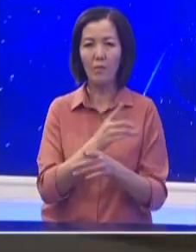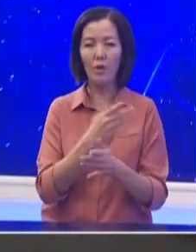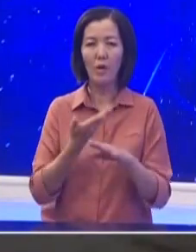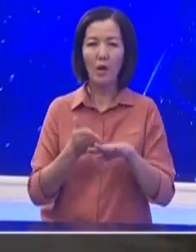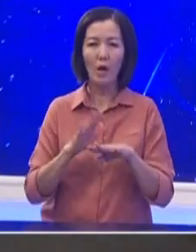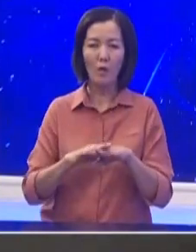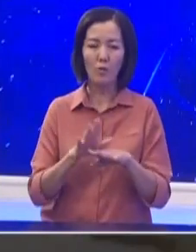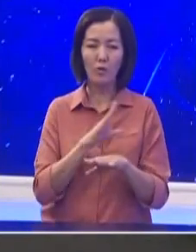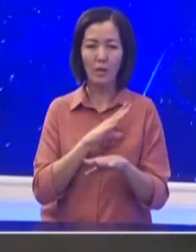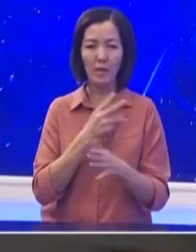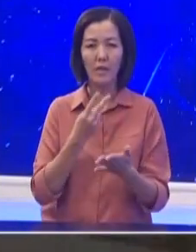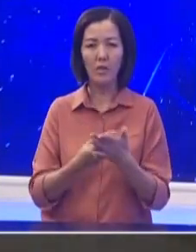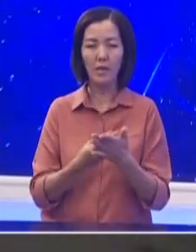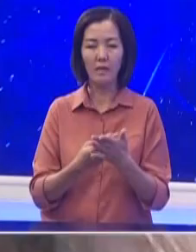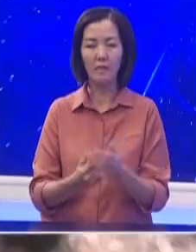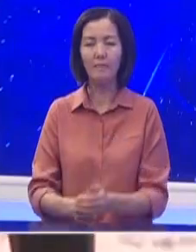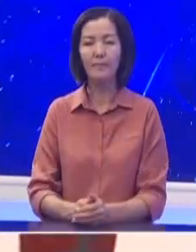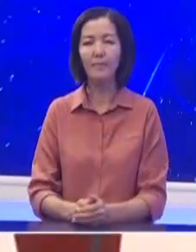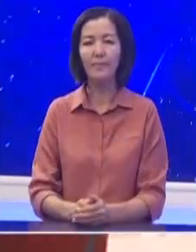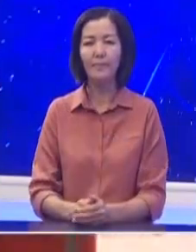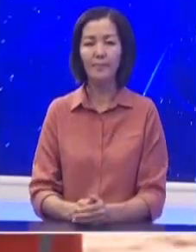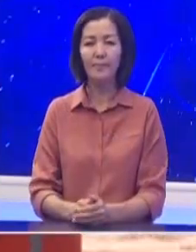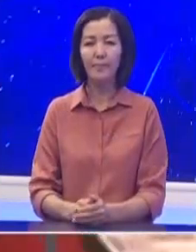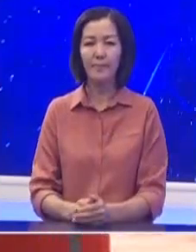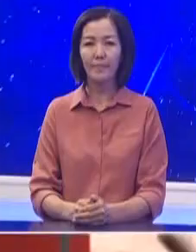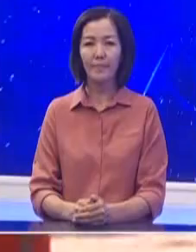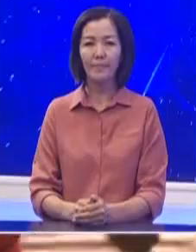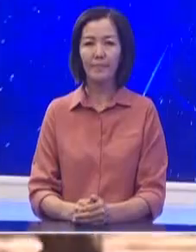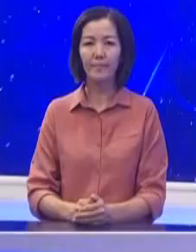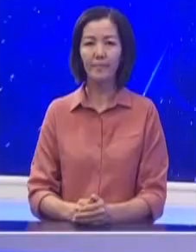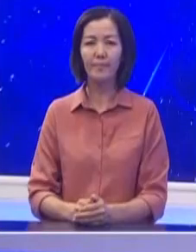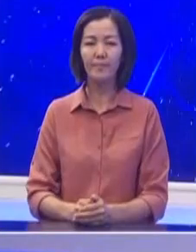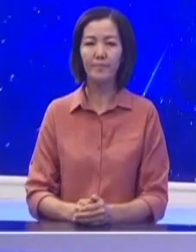жатыр. Жаңалықтарды ғаламтор ақпараттарымен дайындаған Диана Тұрлыбек.